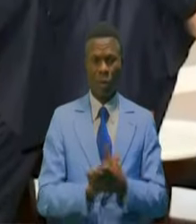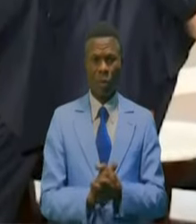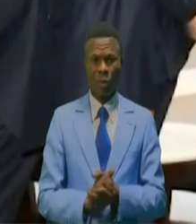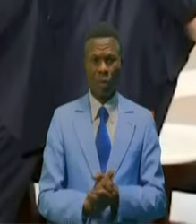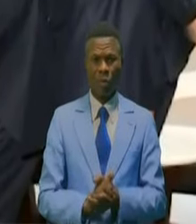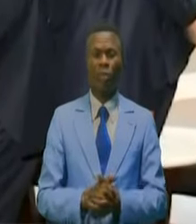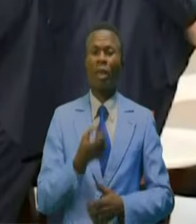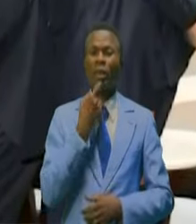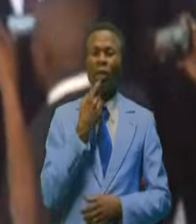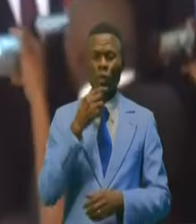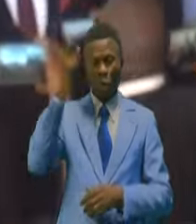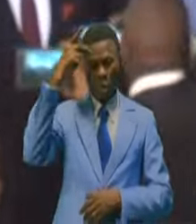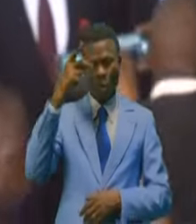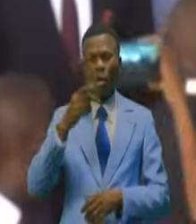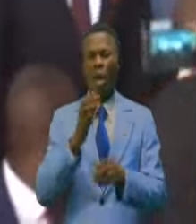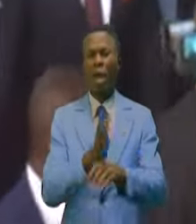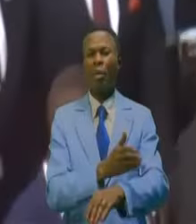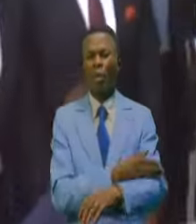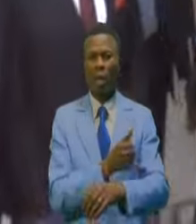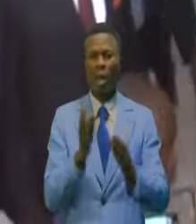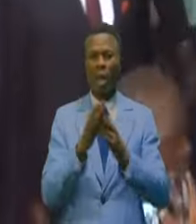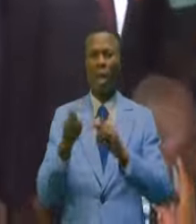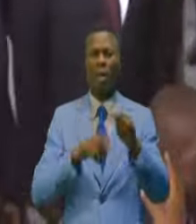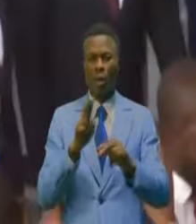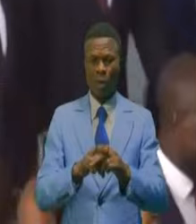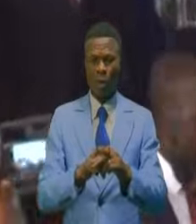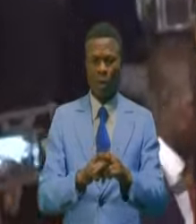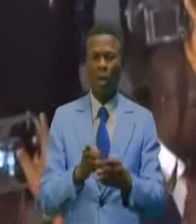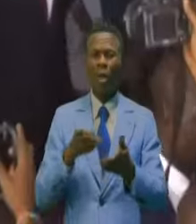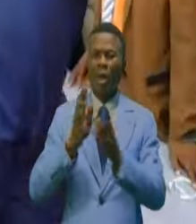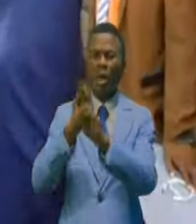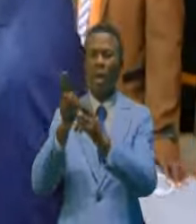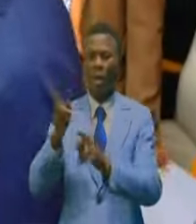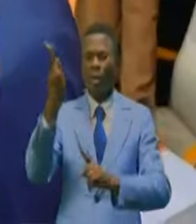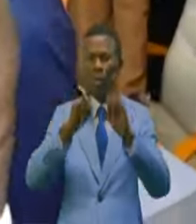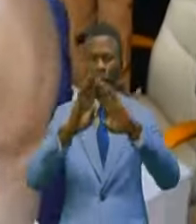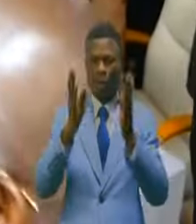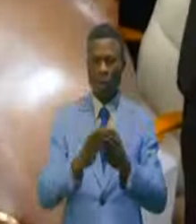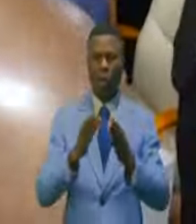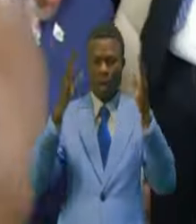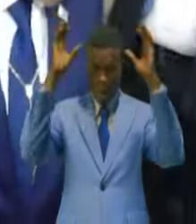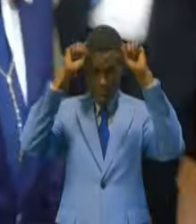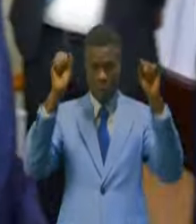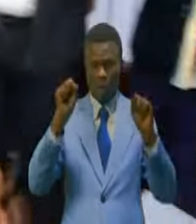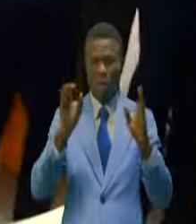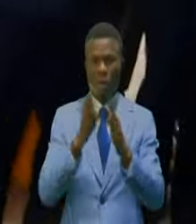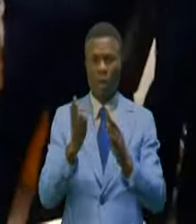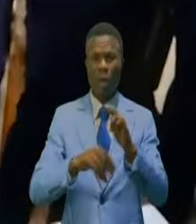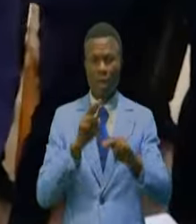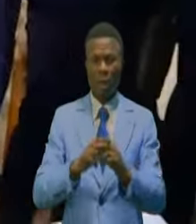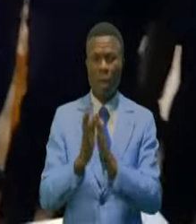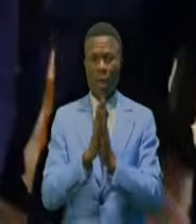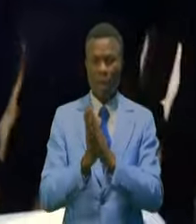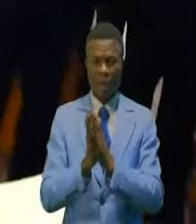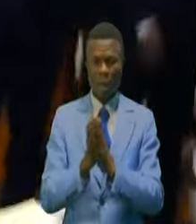Son parcours est élogieux. Pour une Assemblée nationale consciente et redevable envers le peuple, le nouveau président de l'Assemblée nationale, Vital Kamerhe,